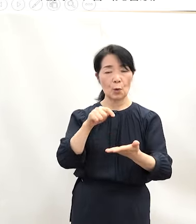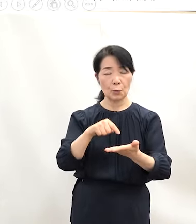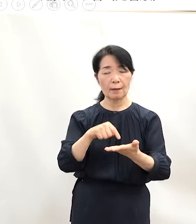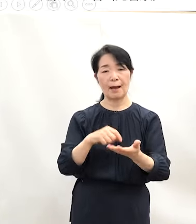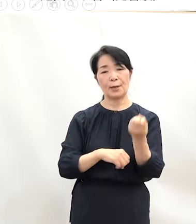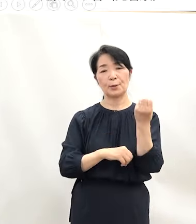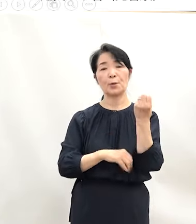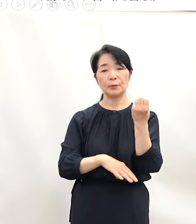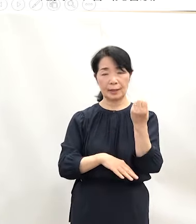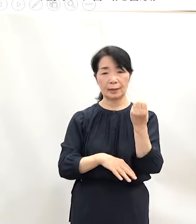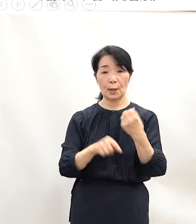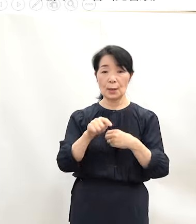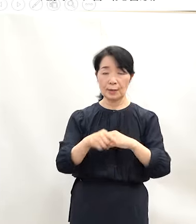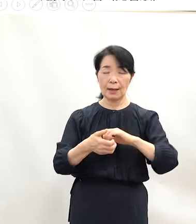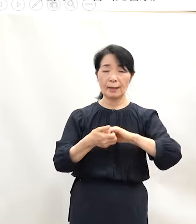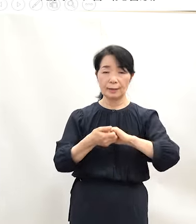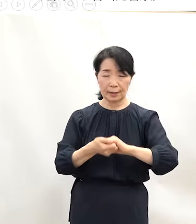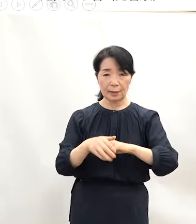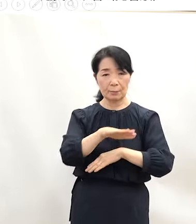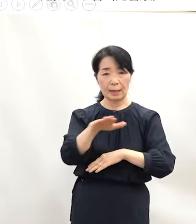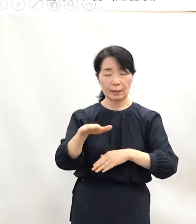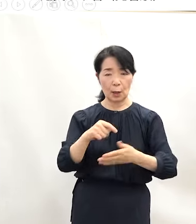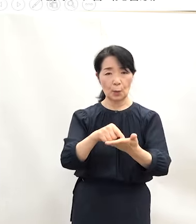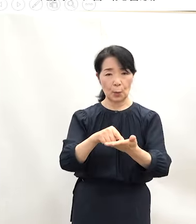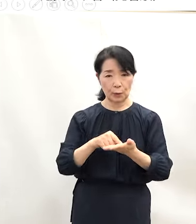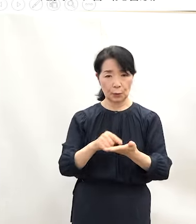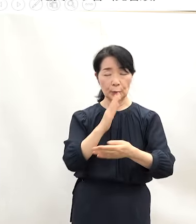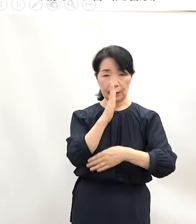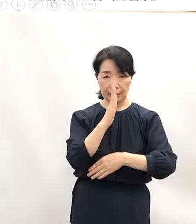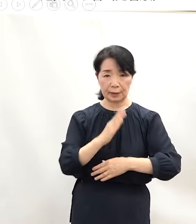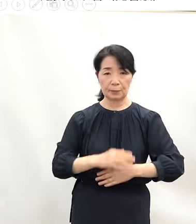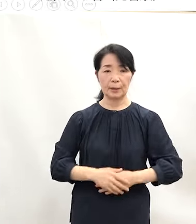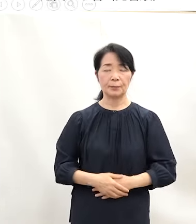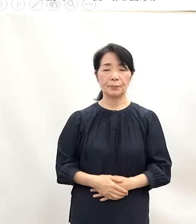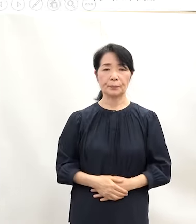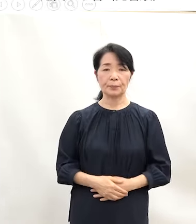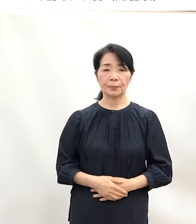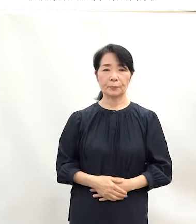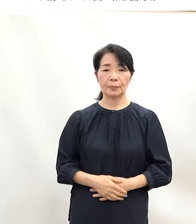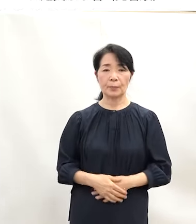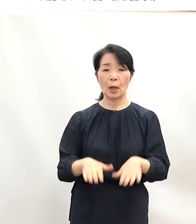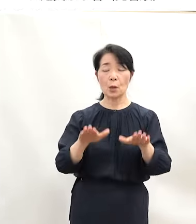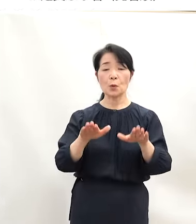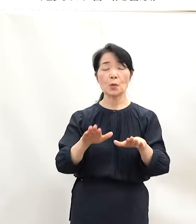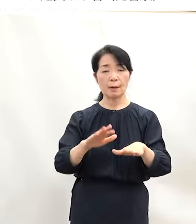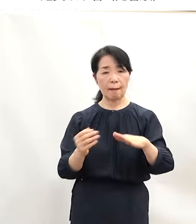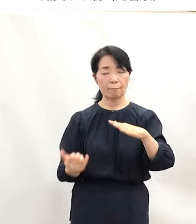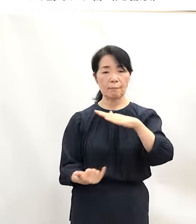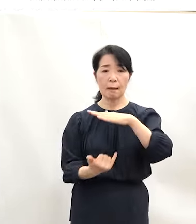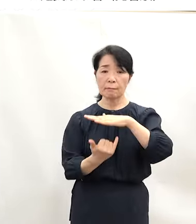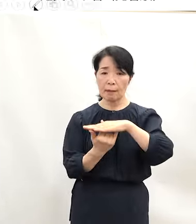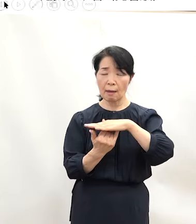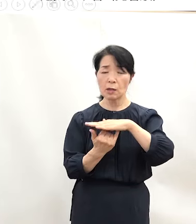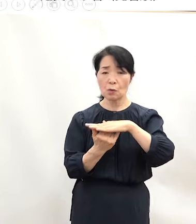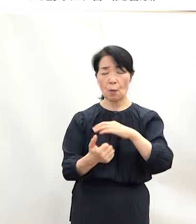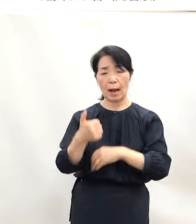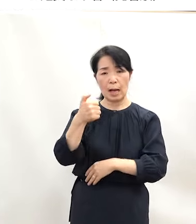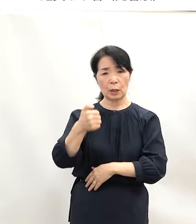ので、こちらからお申し込みをいただきたいというふうに思います。でなおですね、まあ、今回50名でありますので